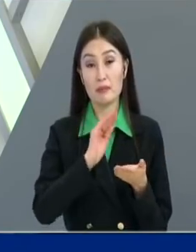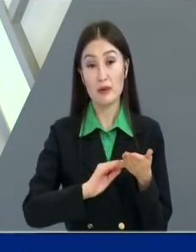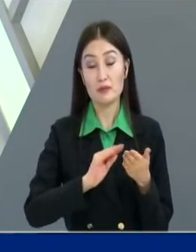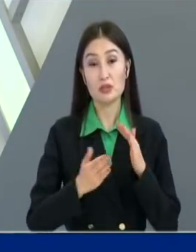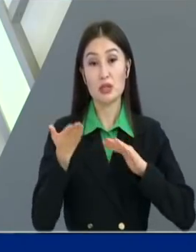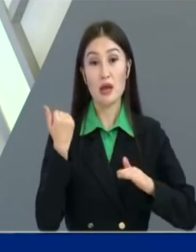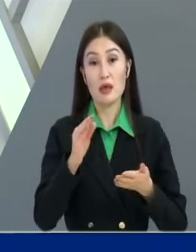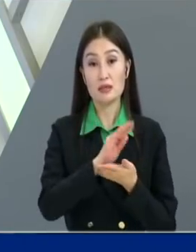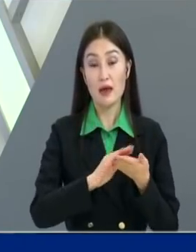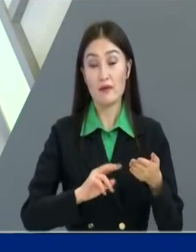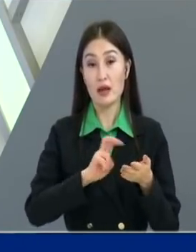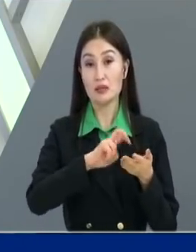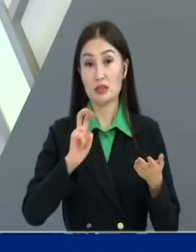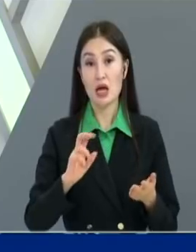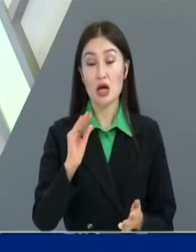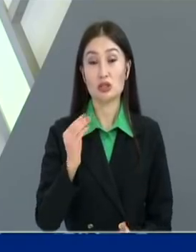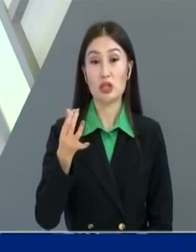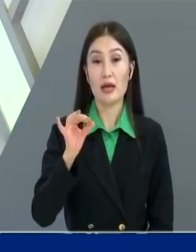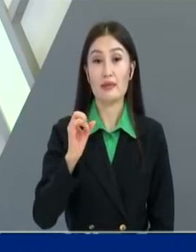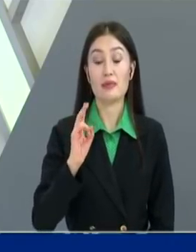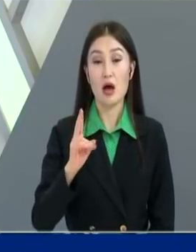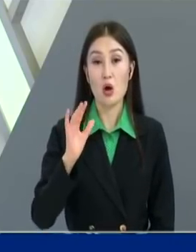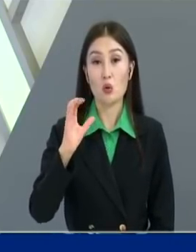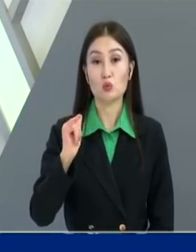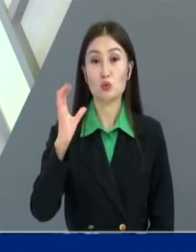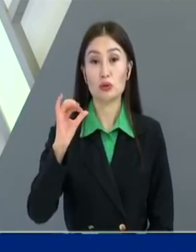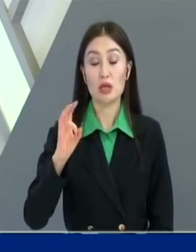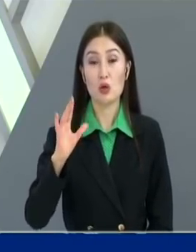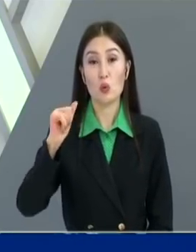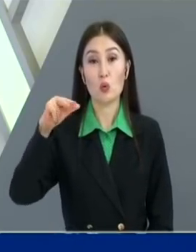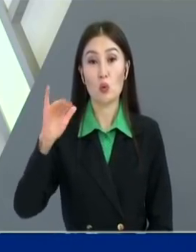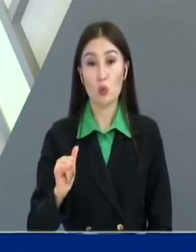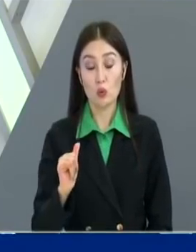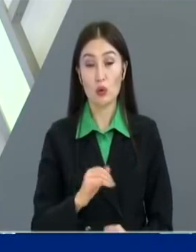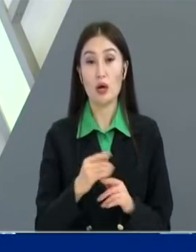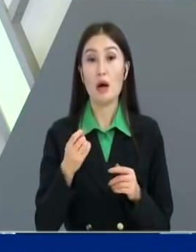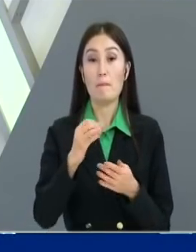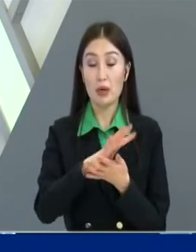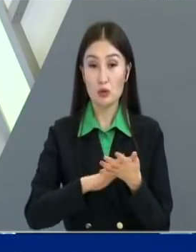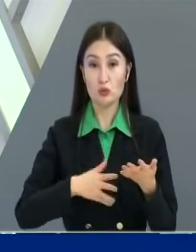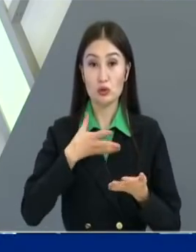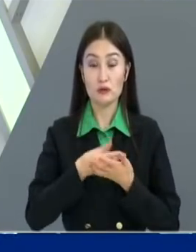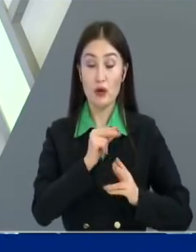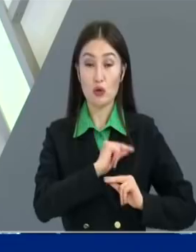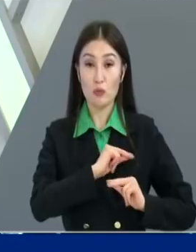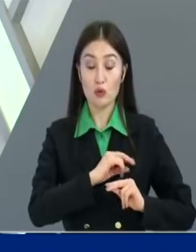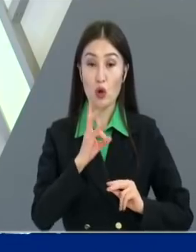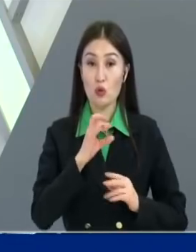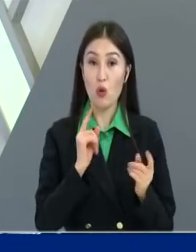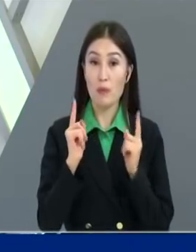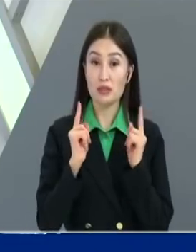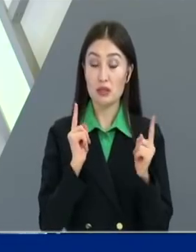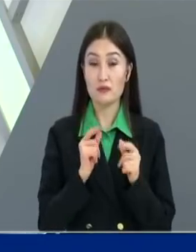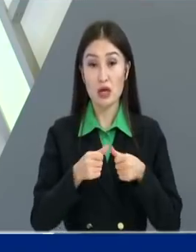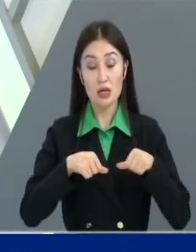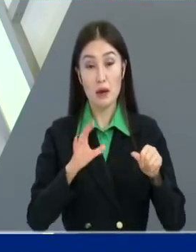ранее заявление об отставке Жайнак Усенулу сегодня пришел в здание КТРК для того, чтобы продолжить свою работу. Но посовещавшись с